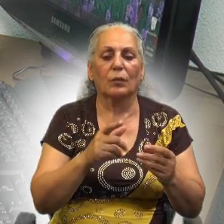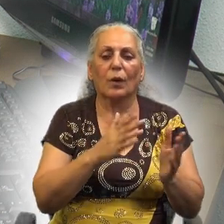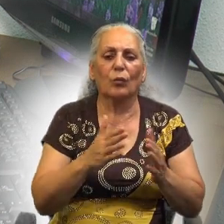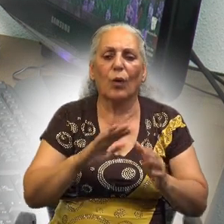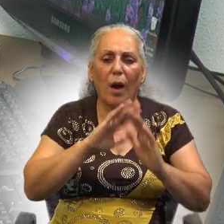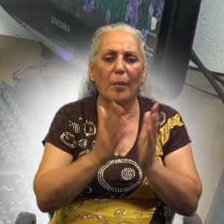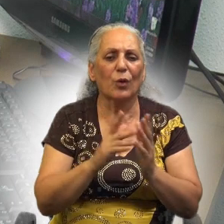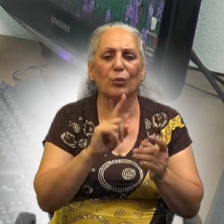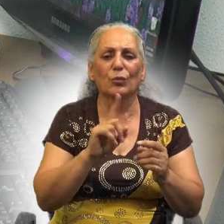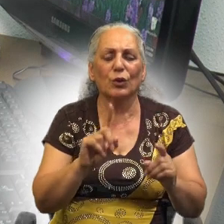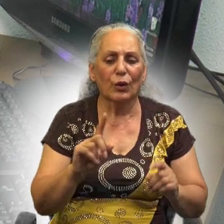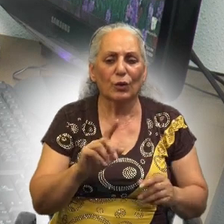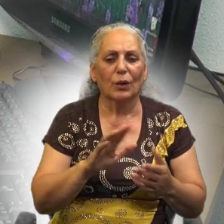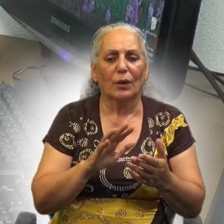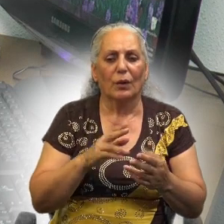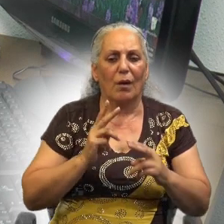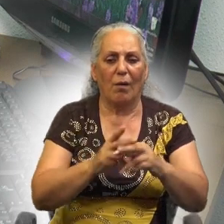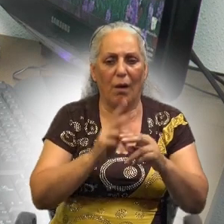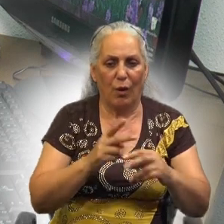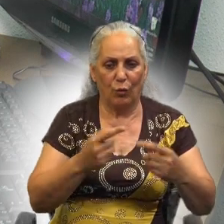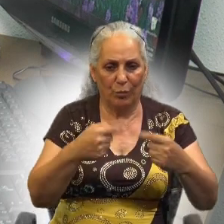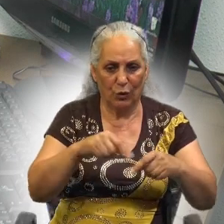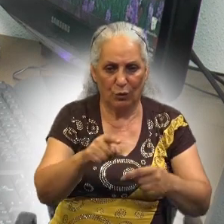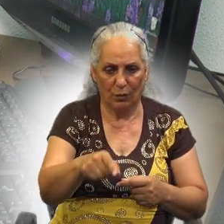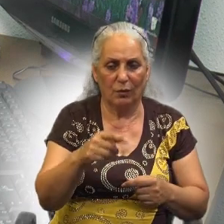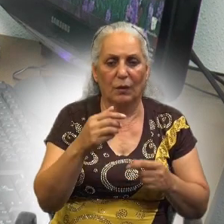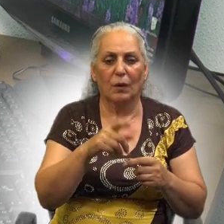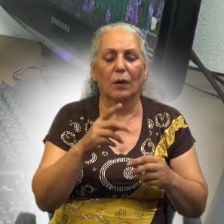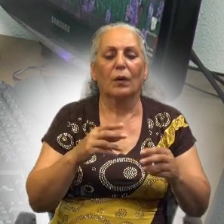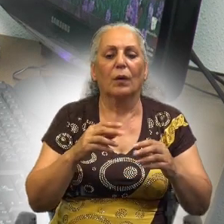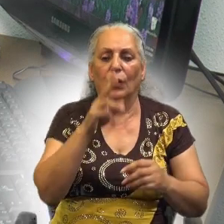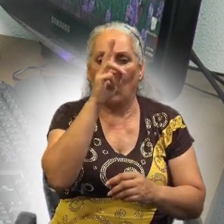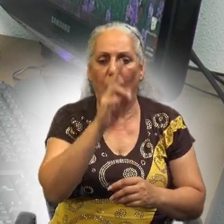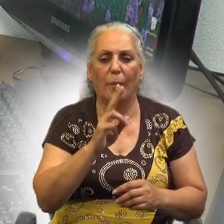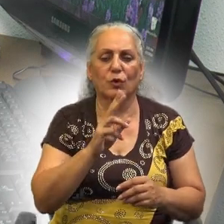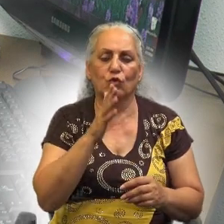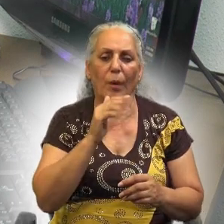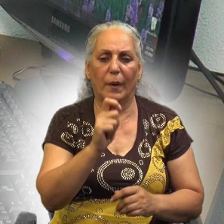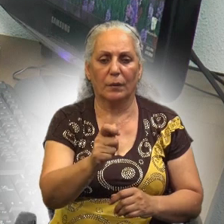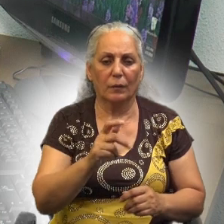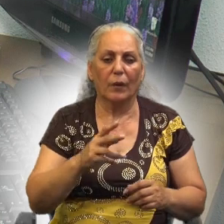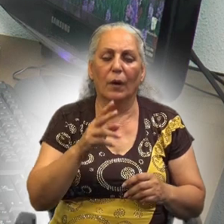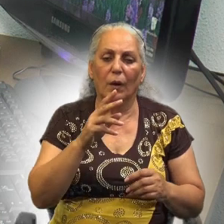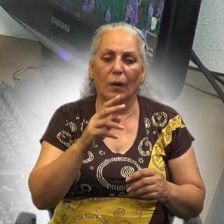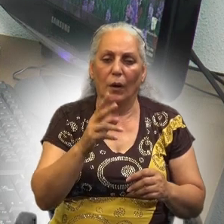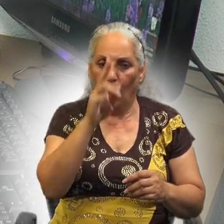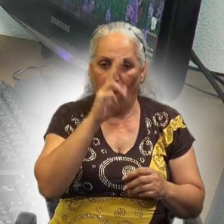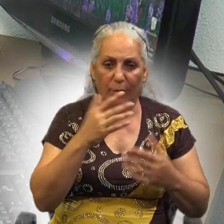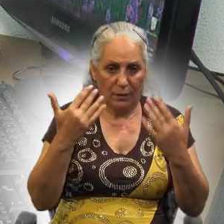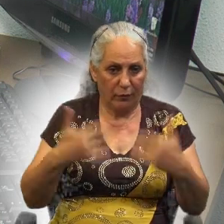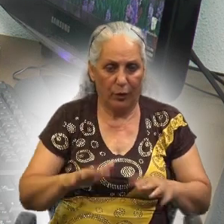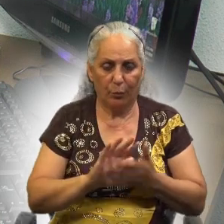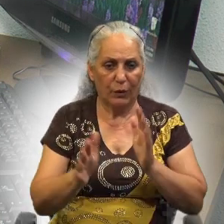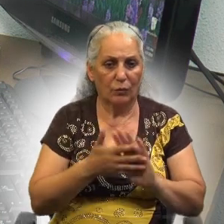կալանավորումը որպես խափանման միջոց նշանակվում է առավելագույնը 2 ամիս ժամկետով, այսինքն 2 ամիս ընդրանալուց հետո,